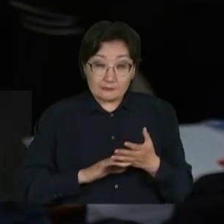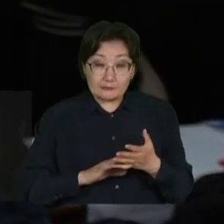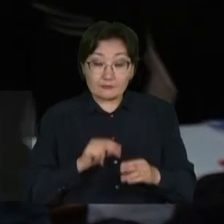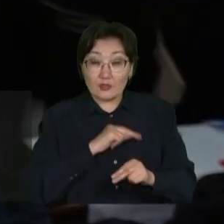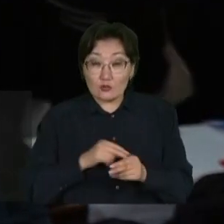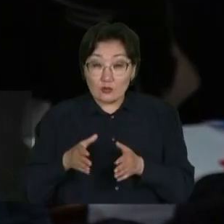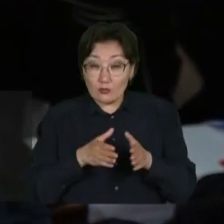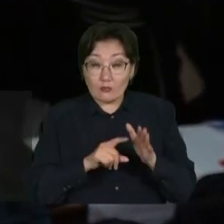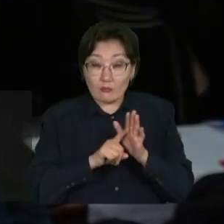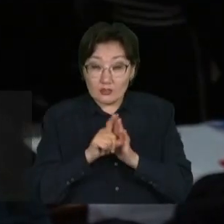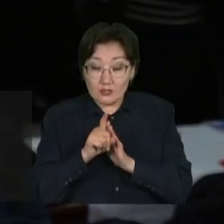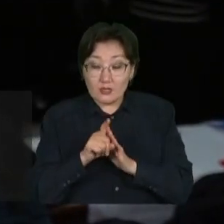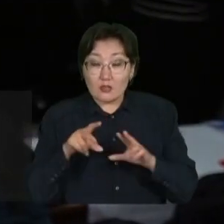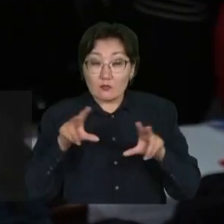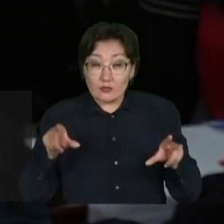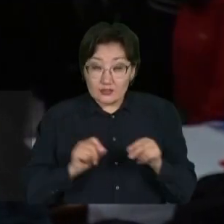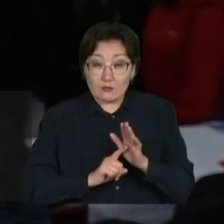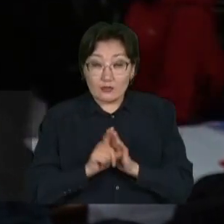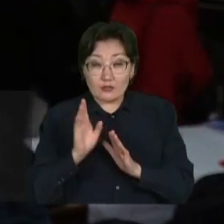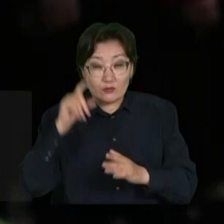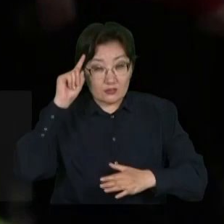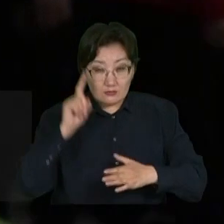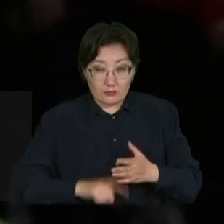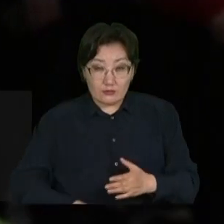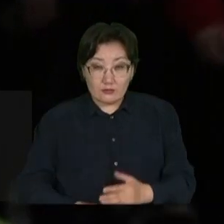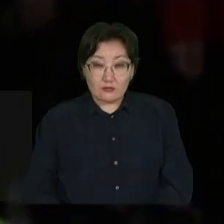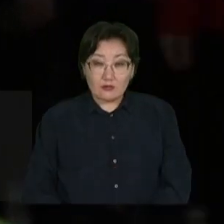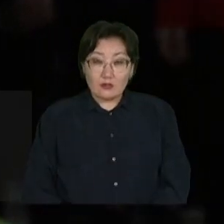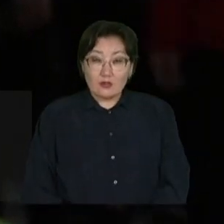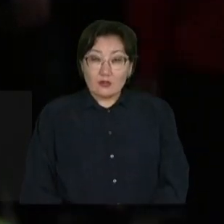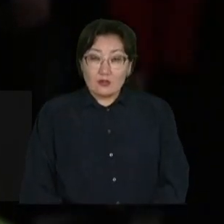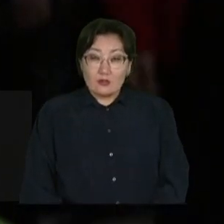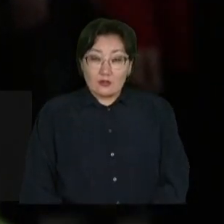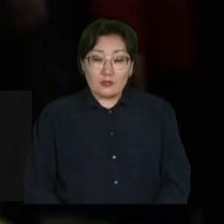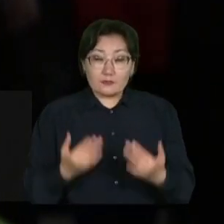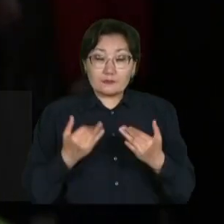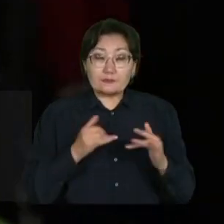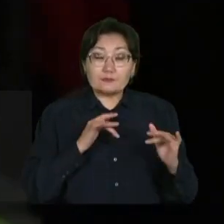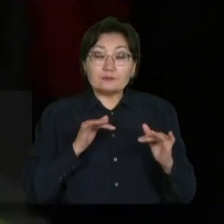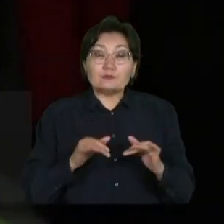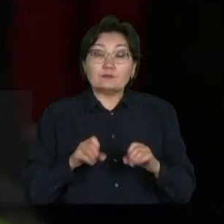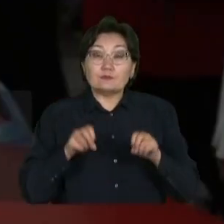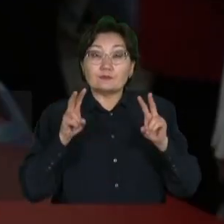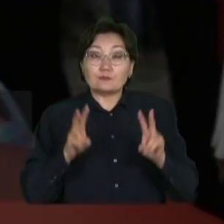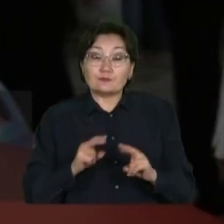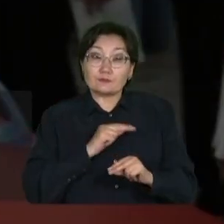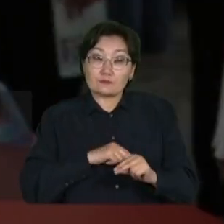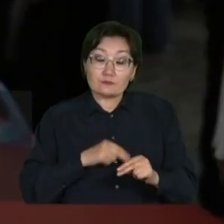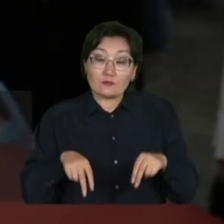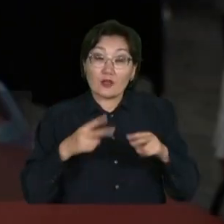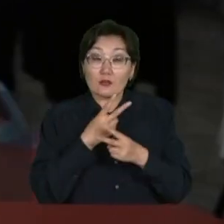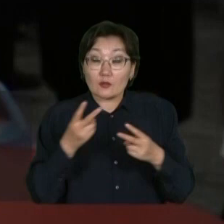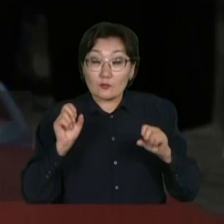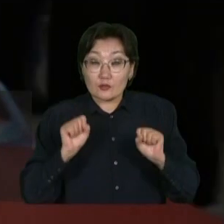еңбек жолын бастап, сәтті бастап кетеді деген сендеміз. Сегодняшняя ярмарка показывает. Жәрмеңкеде мамандығымыз бойынша жұмыс қарай